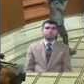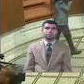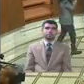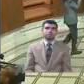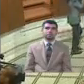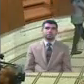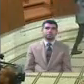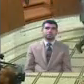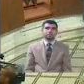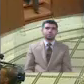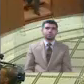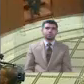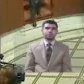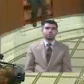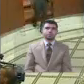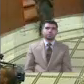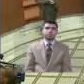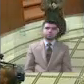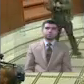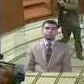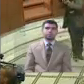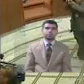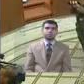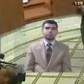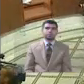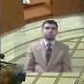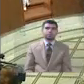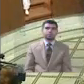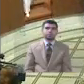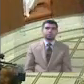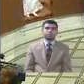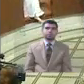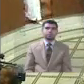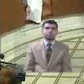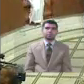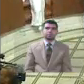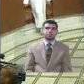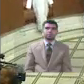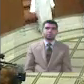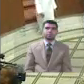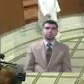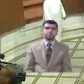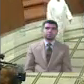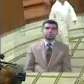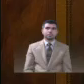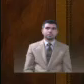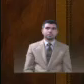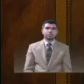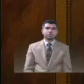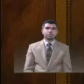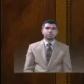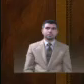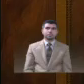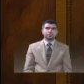لا لا علاش ما درتيش هكذا النهار اللي نهار صاحبك، النهار اللي نهار صاحبك تيتكلم على داعش؟ انت هو